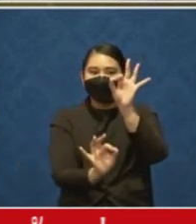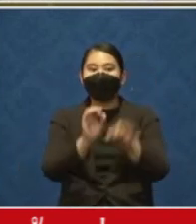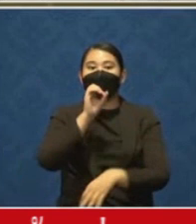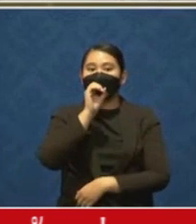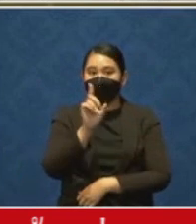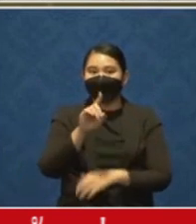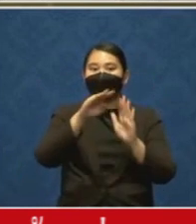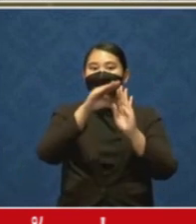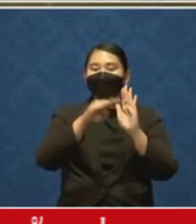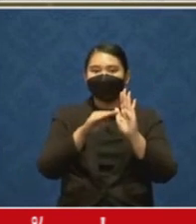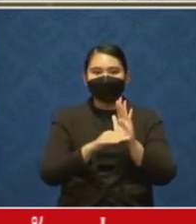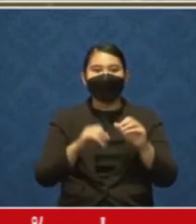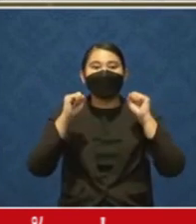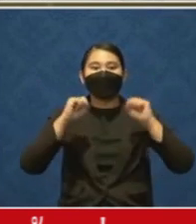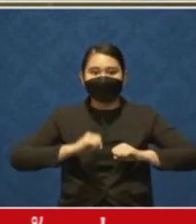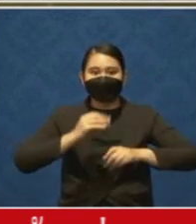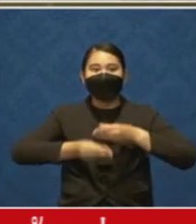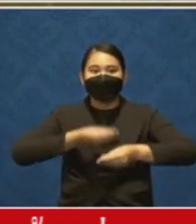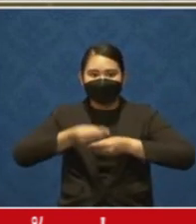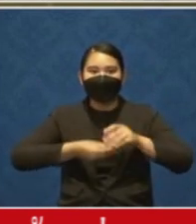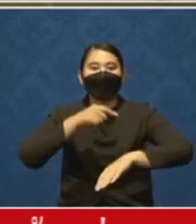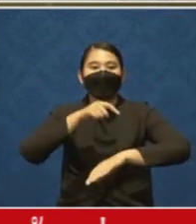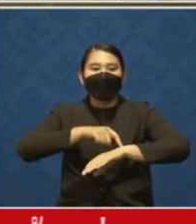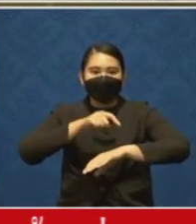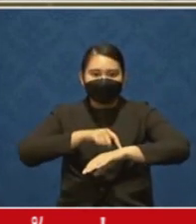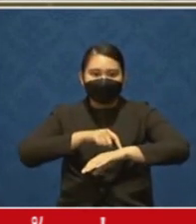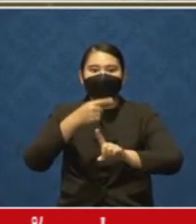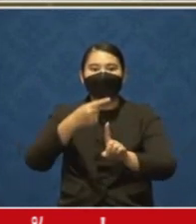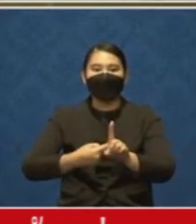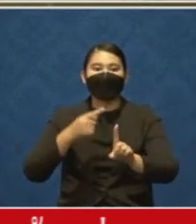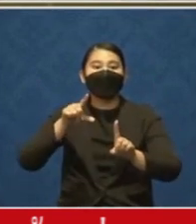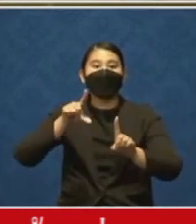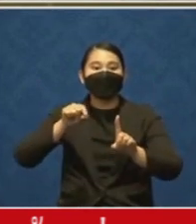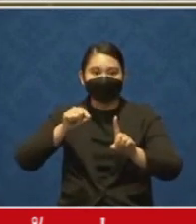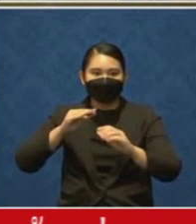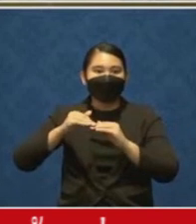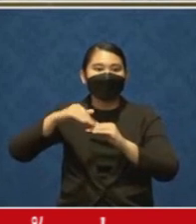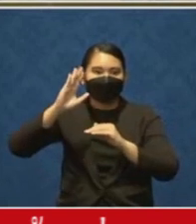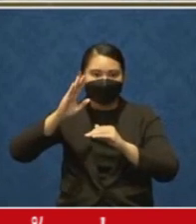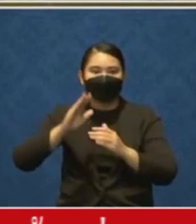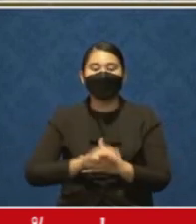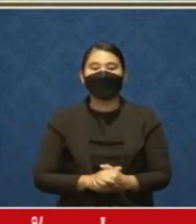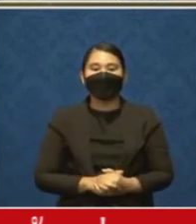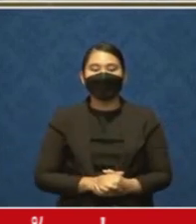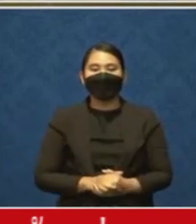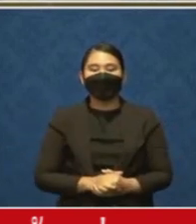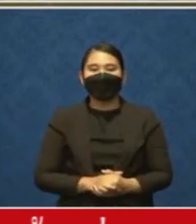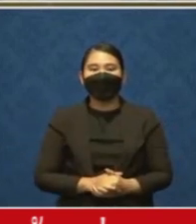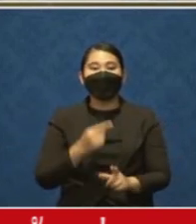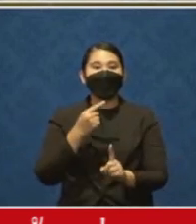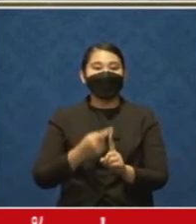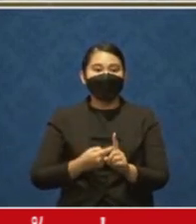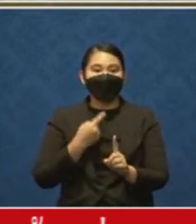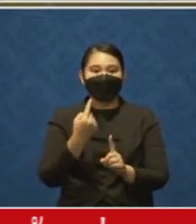การอนุมัติขายผ่านคองเกรสเนี่ยต้องใช้เวลาอีก20เดือนครับเป็นอย่างต่ำแล้ว